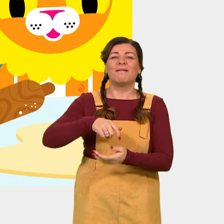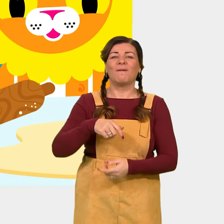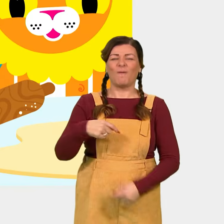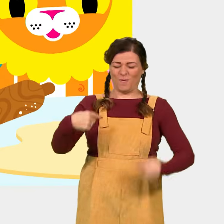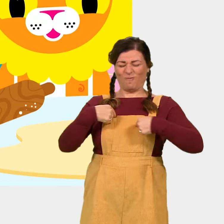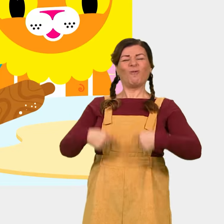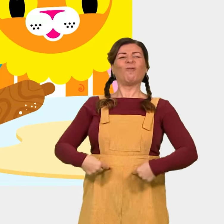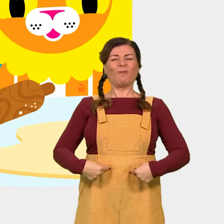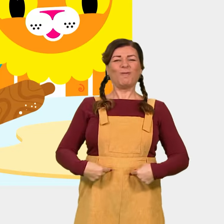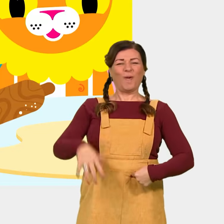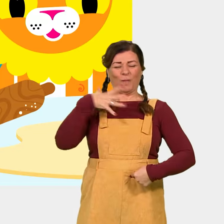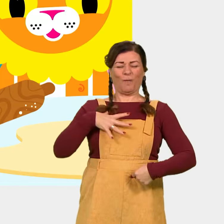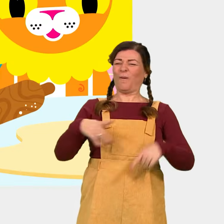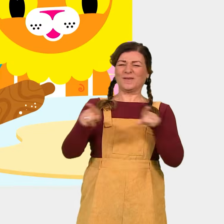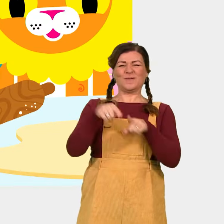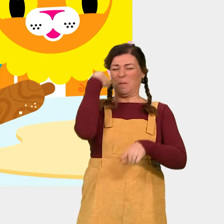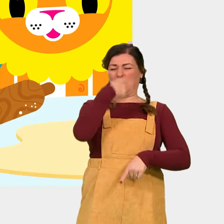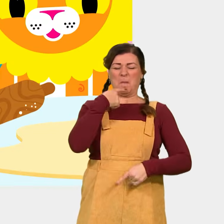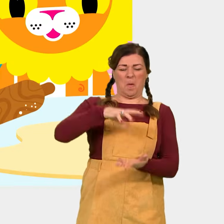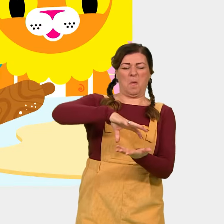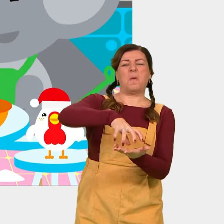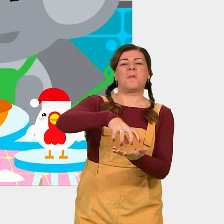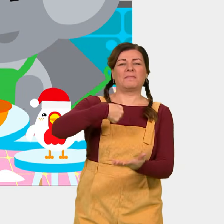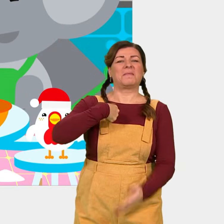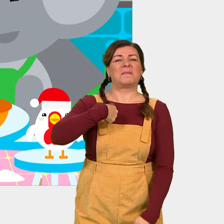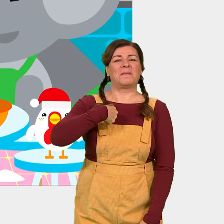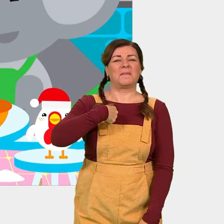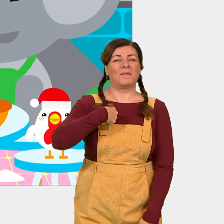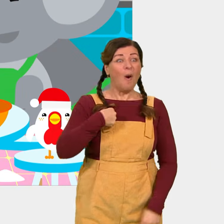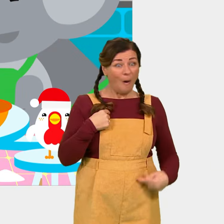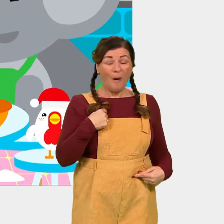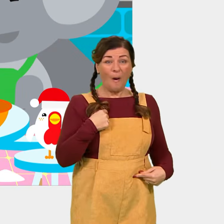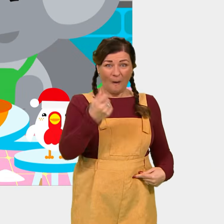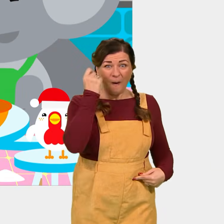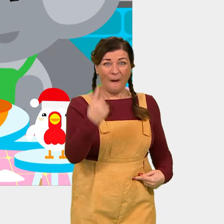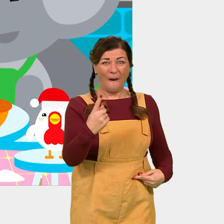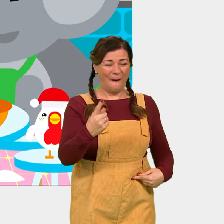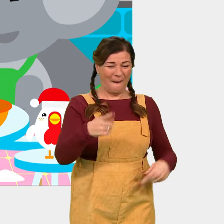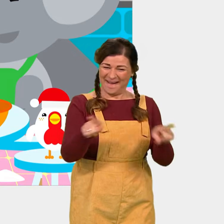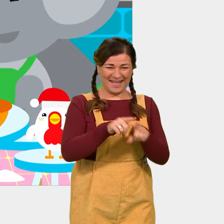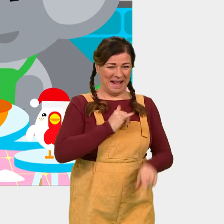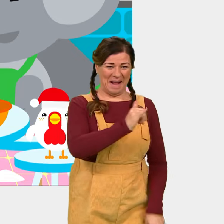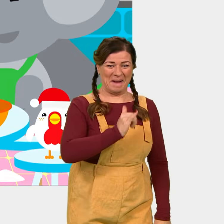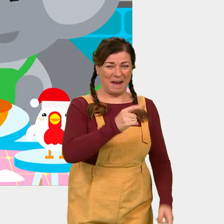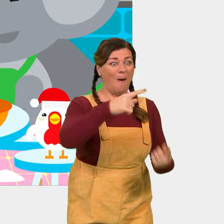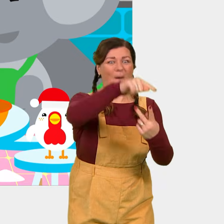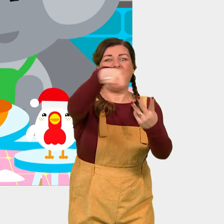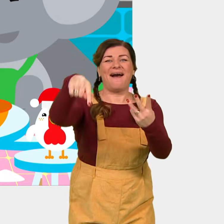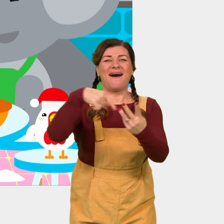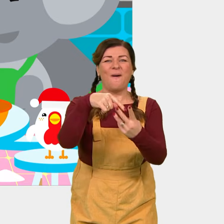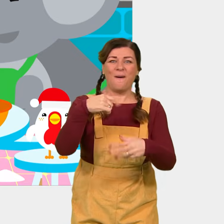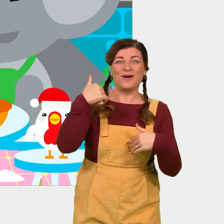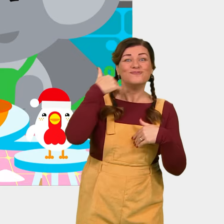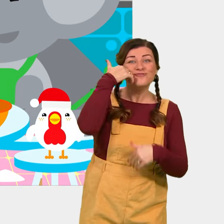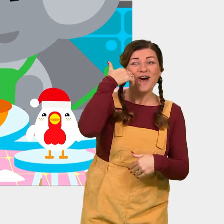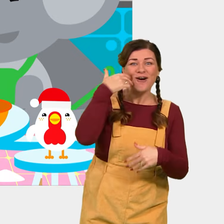Dwi am wneud un sy'n edrych fel fi, medde Bolgi. A fi, medde Triog,